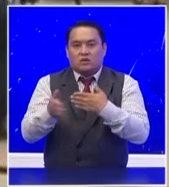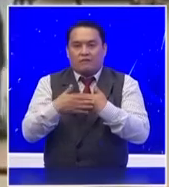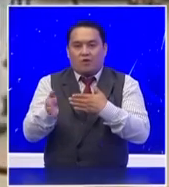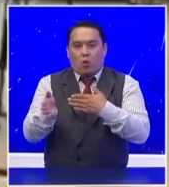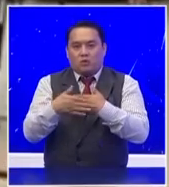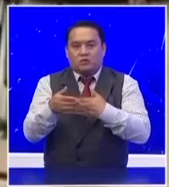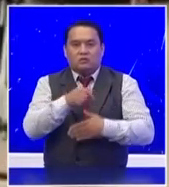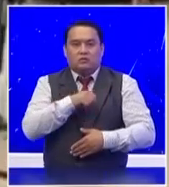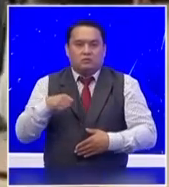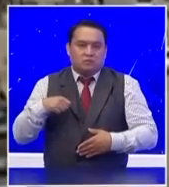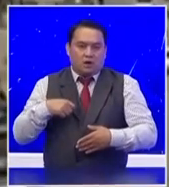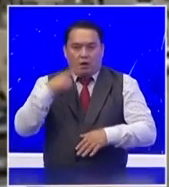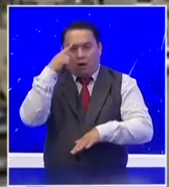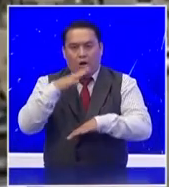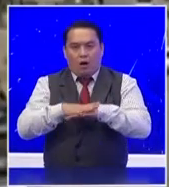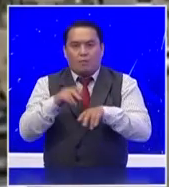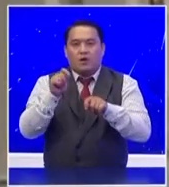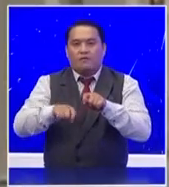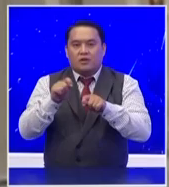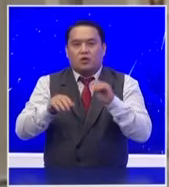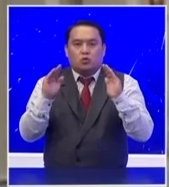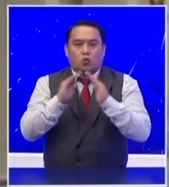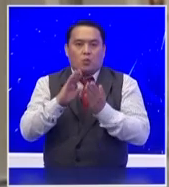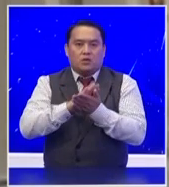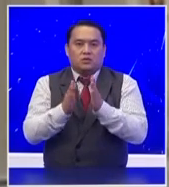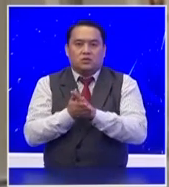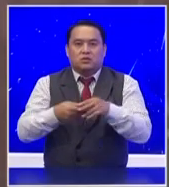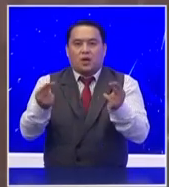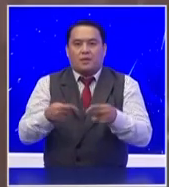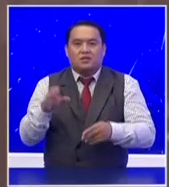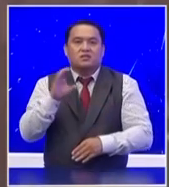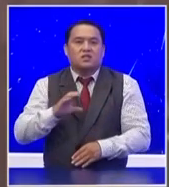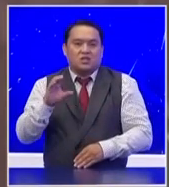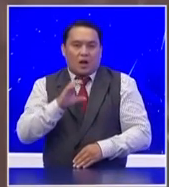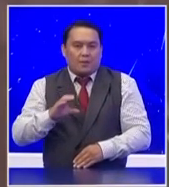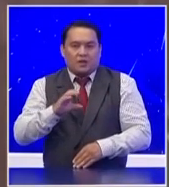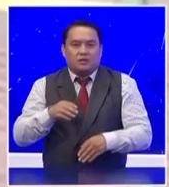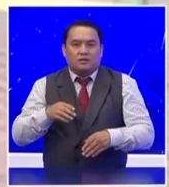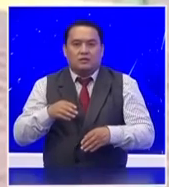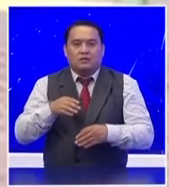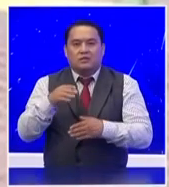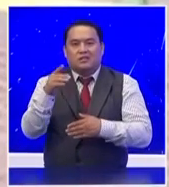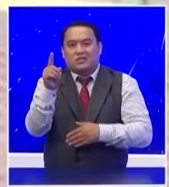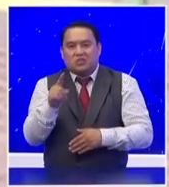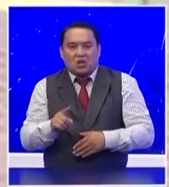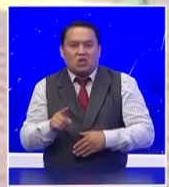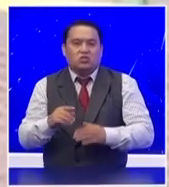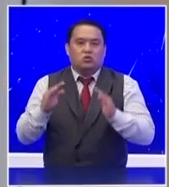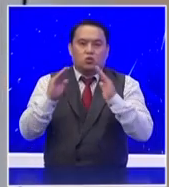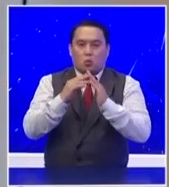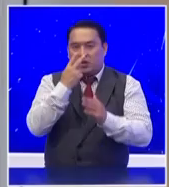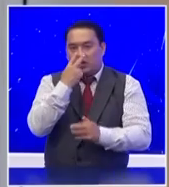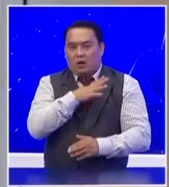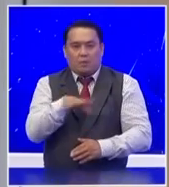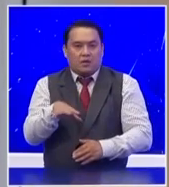закрываться. В Акимате заверили, что осмотр дома и заключение запланированы на сентябрь. Трещин на конструкции дома мы не